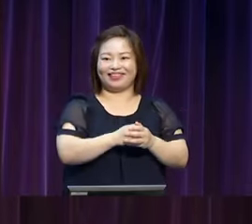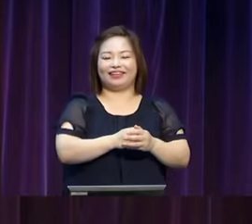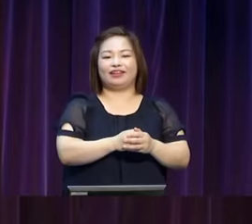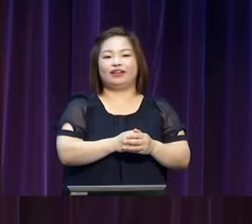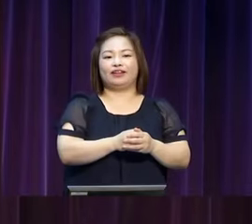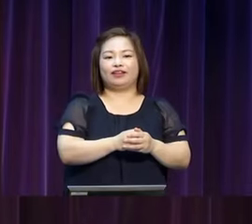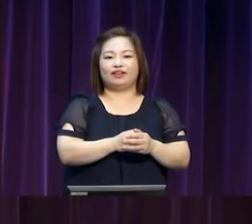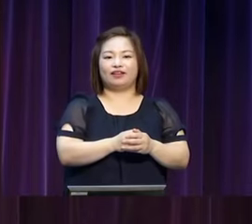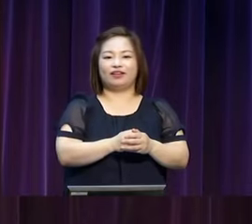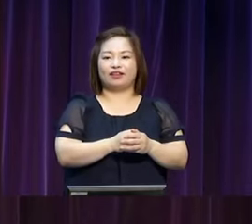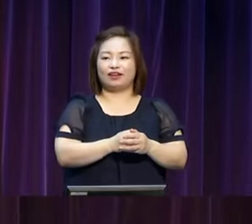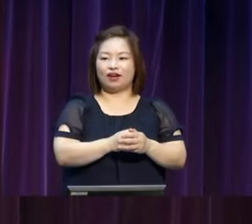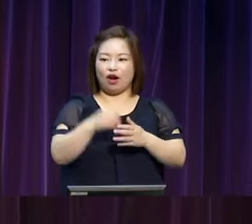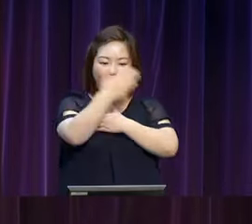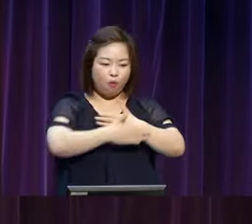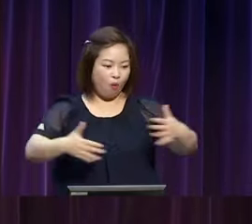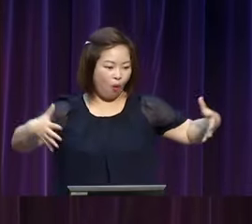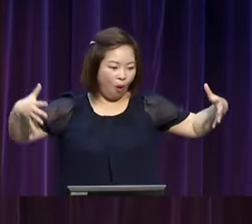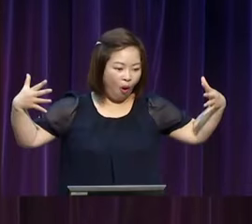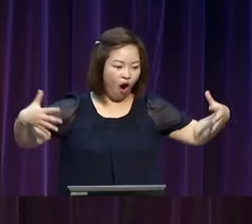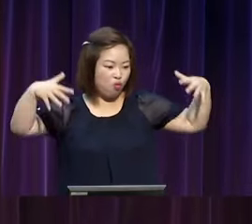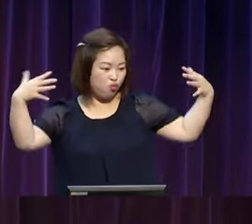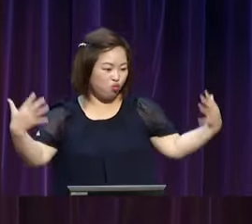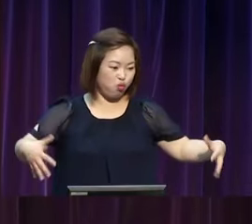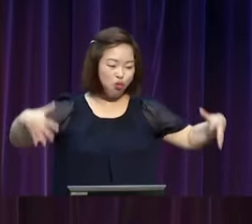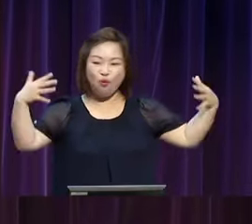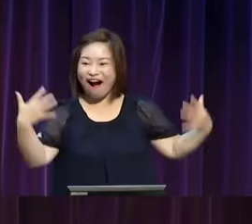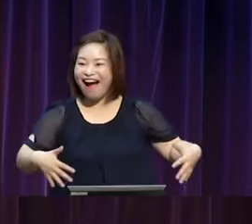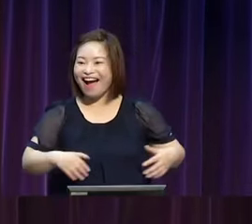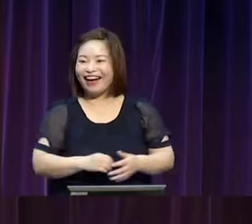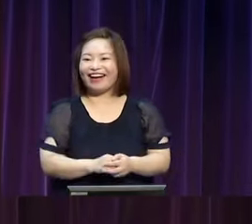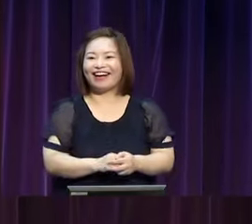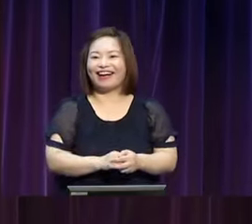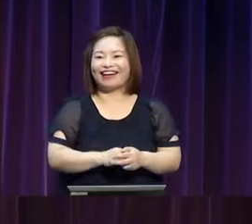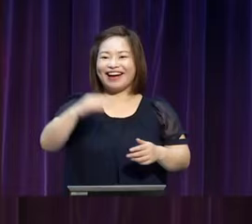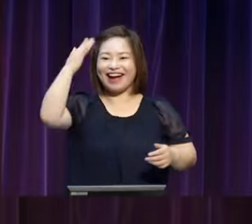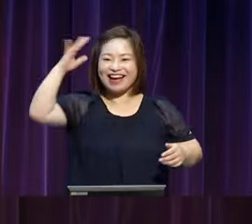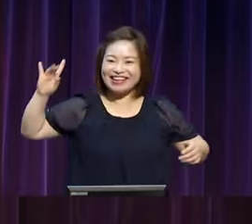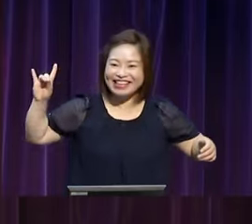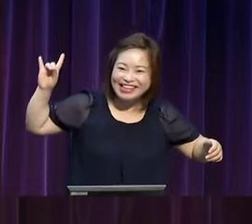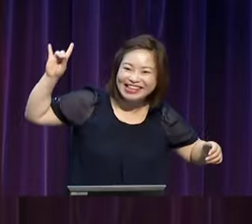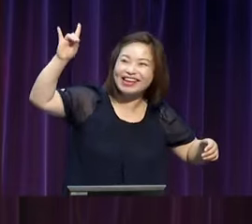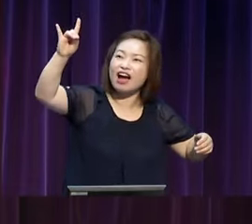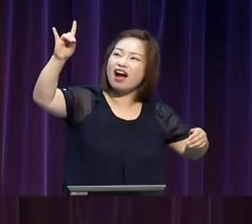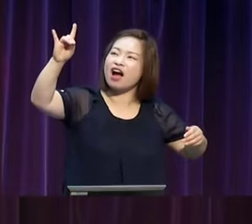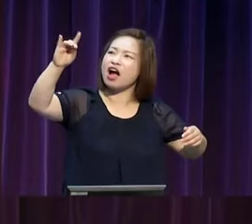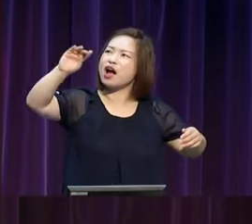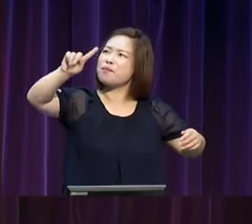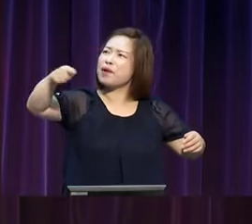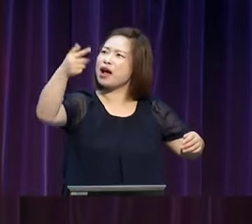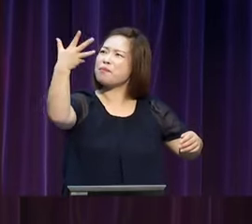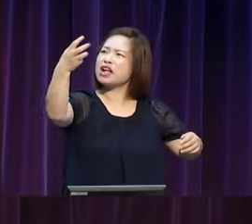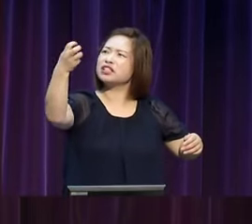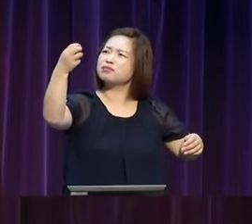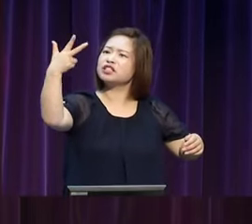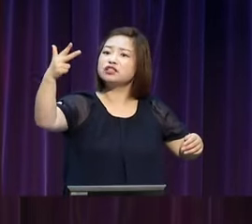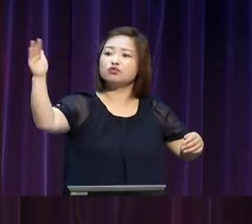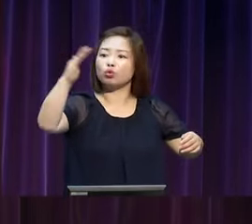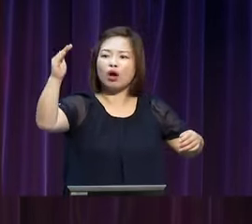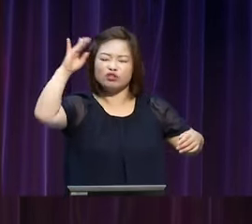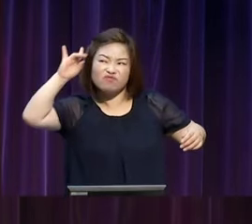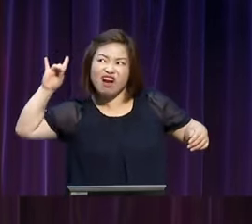그리고 골격이 커요. 그러다 보니까 키가 한 87 정도 돼